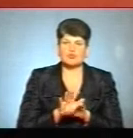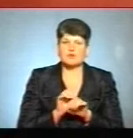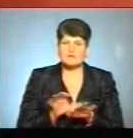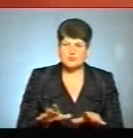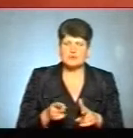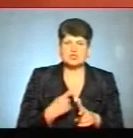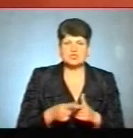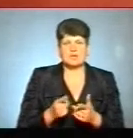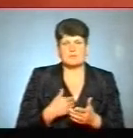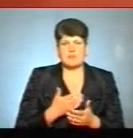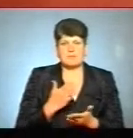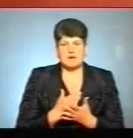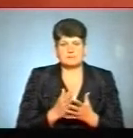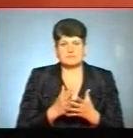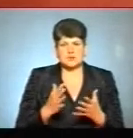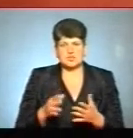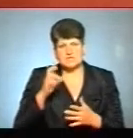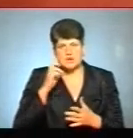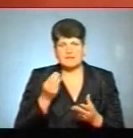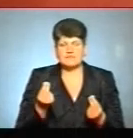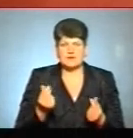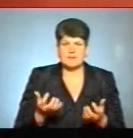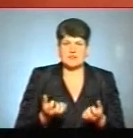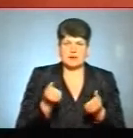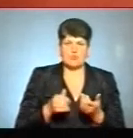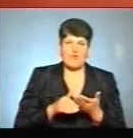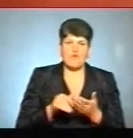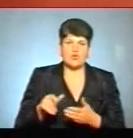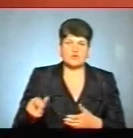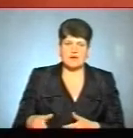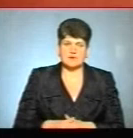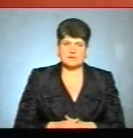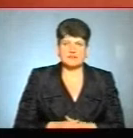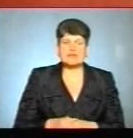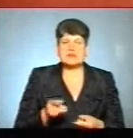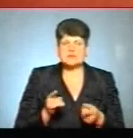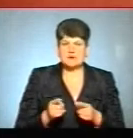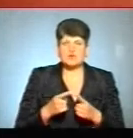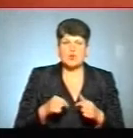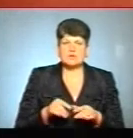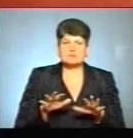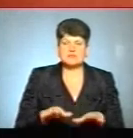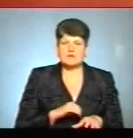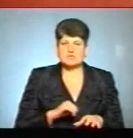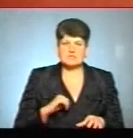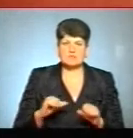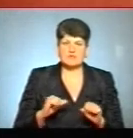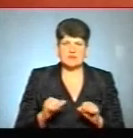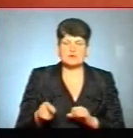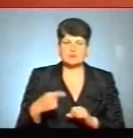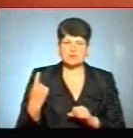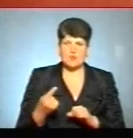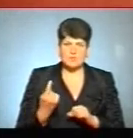чи ми маємо здебільшого державне фінансування та підтримку волонтерів і підприємців? Ні, насправді органи місцевого самоврядування всієї Тернопільської